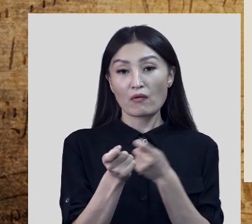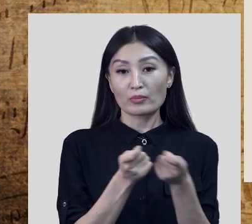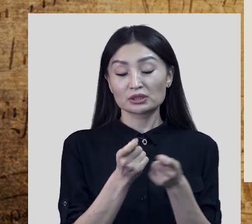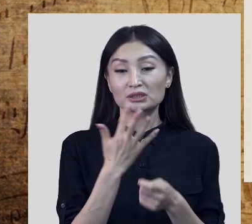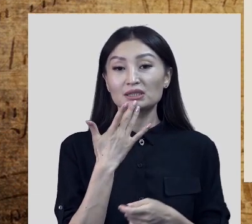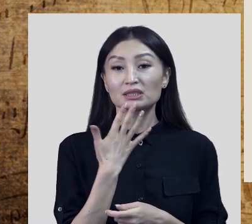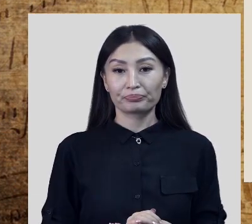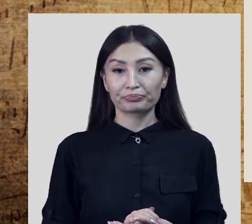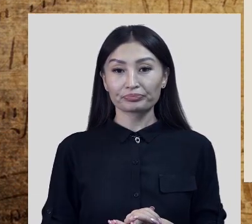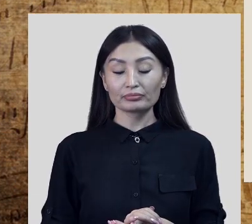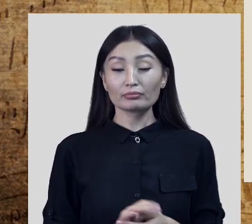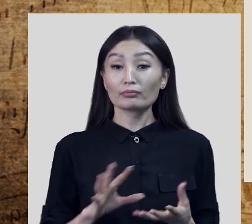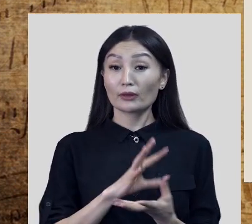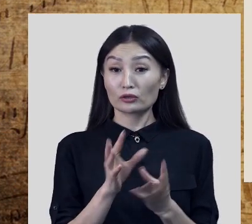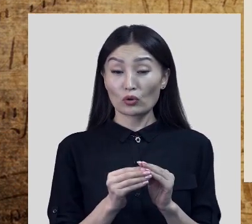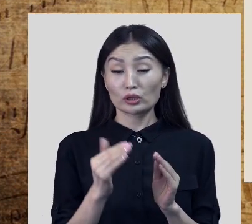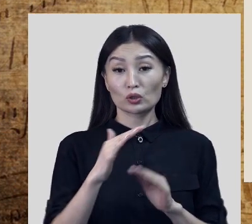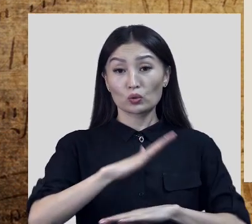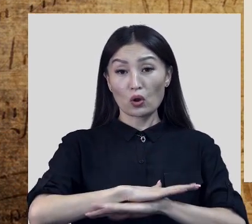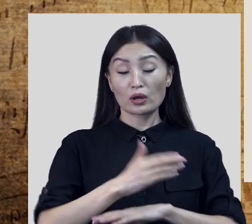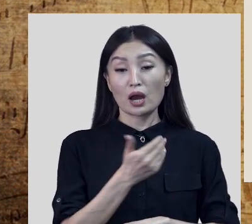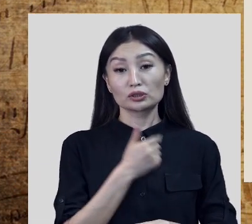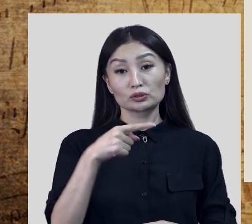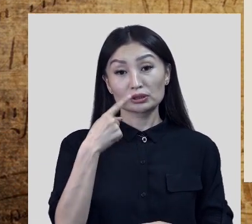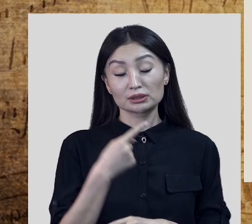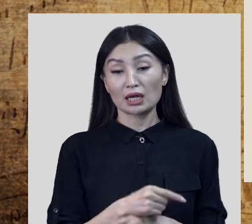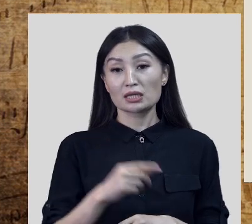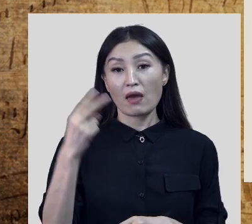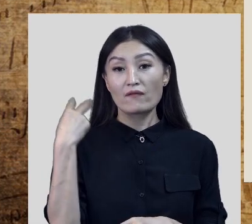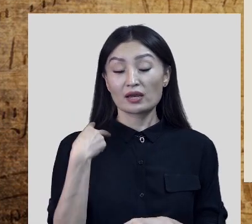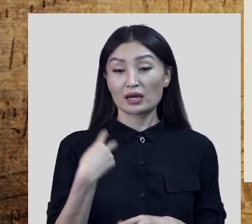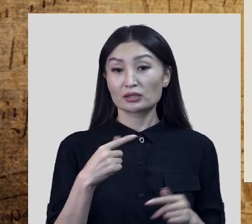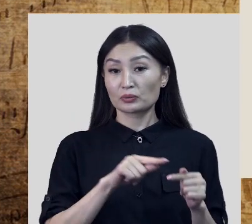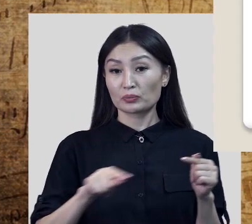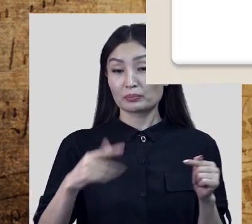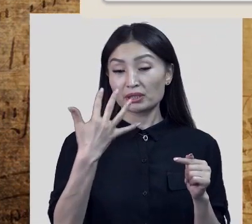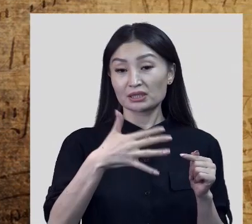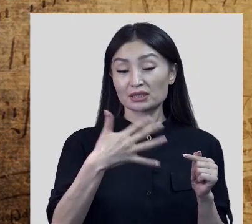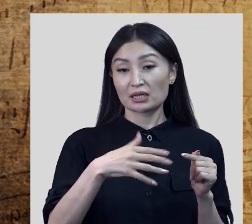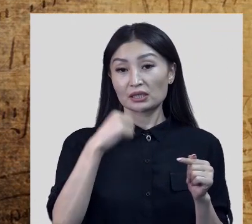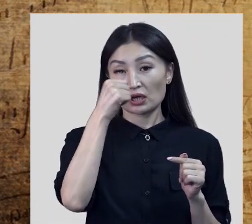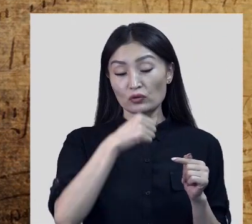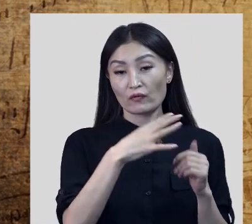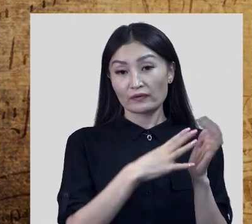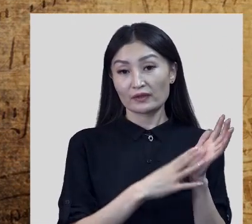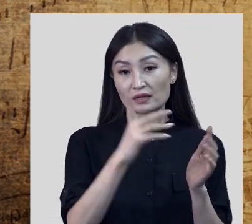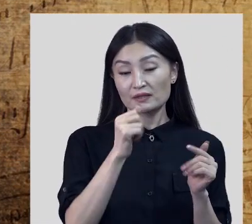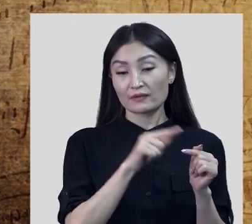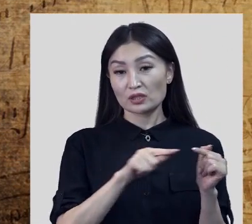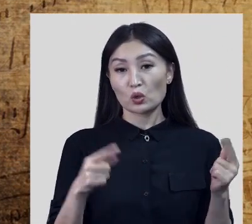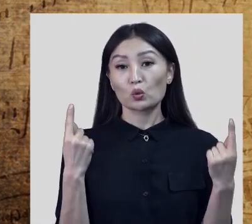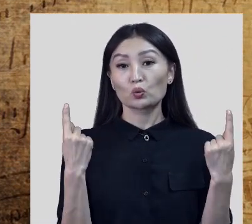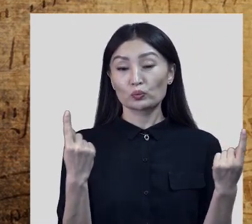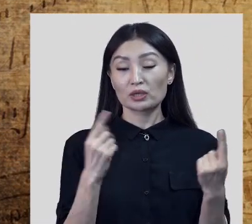национальной обороны подводя итоги урока хочу отметить что великобритания в период 50-х годов 19 века стала